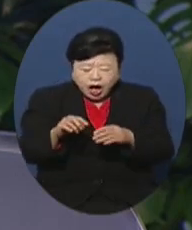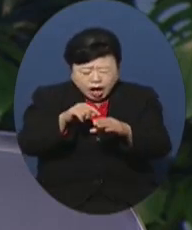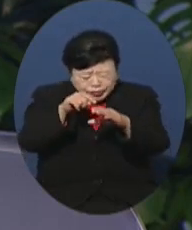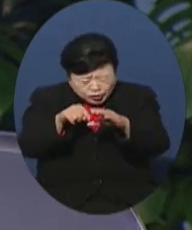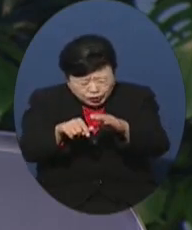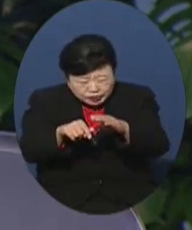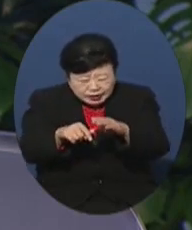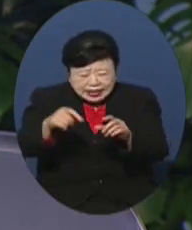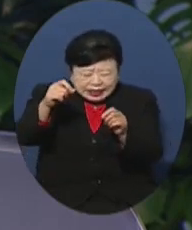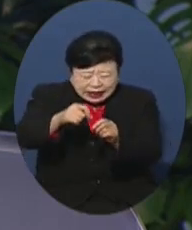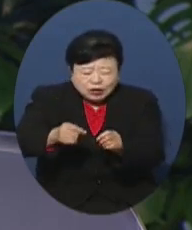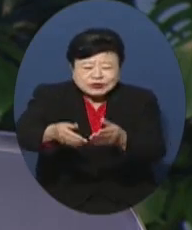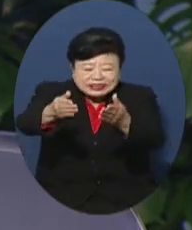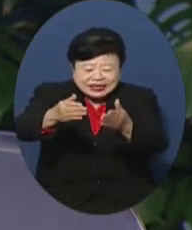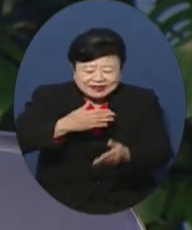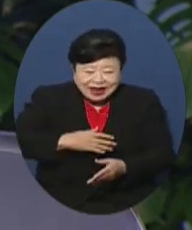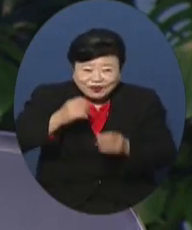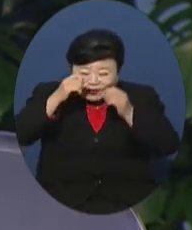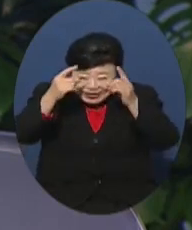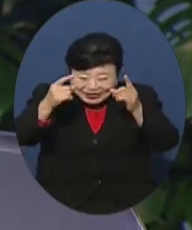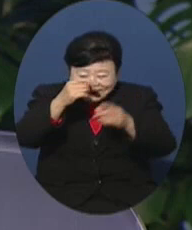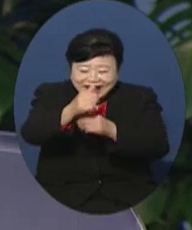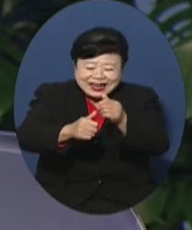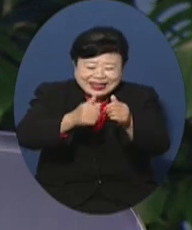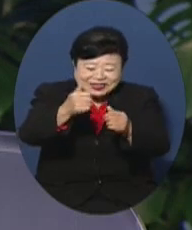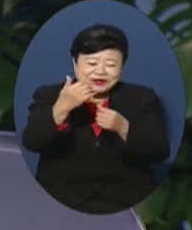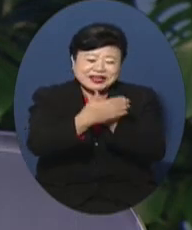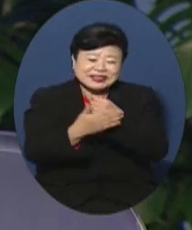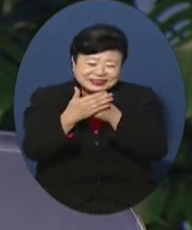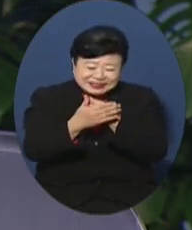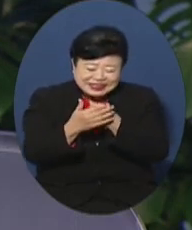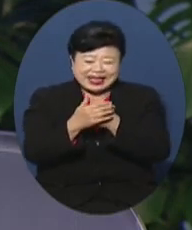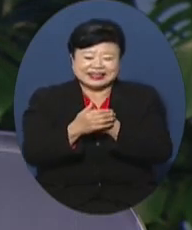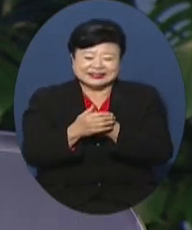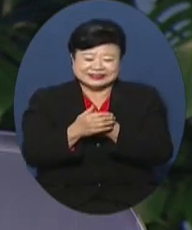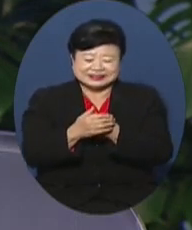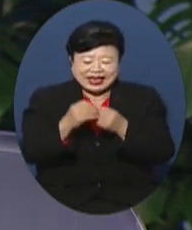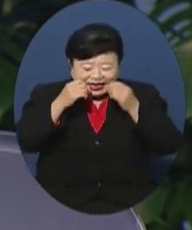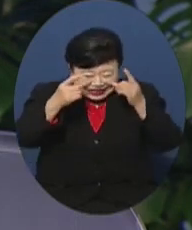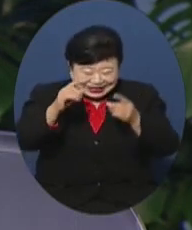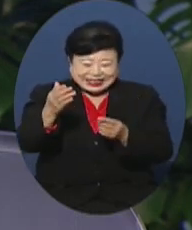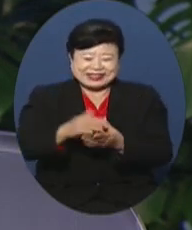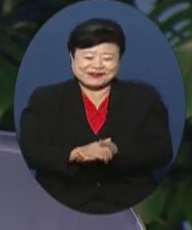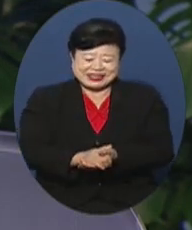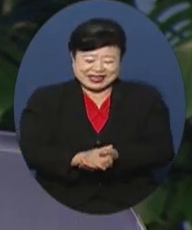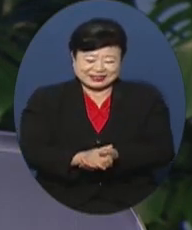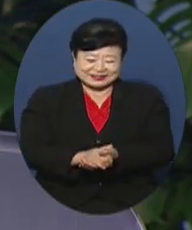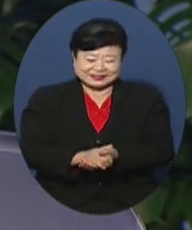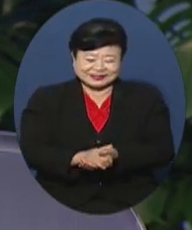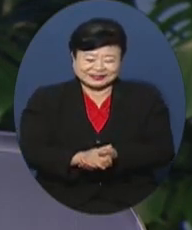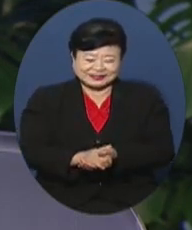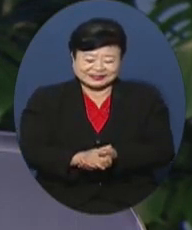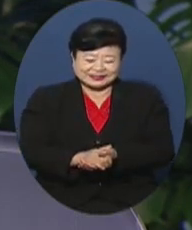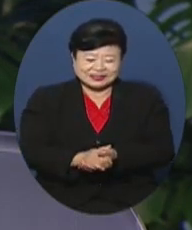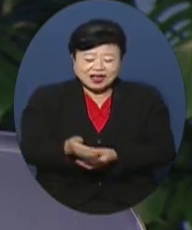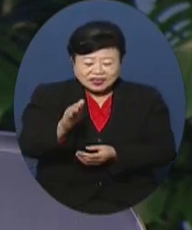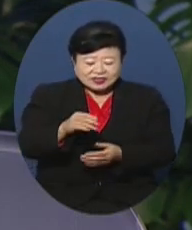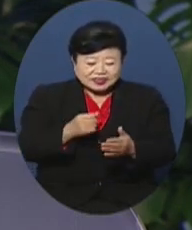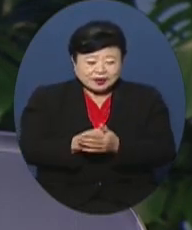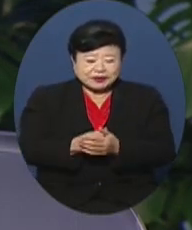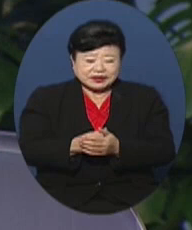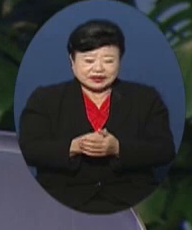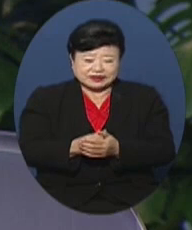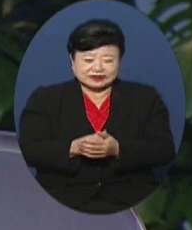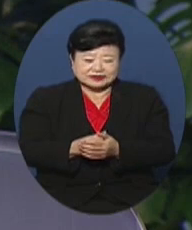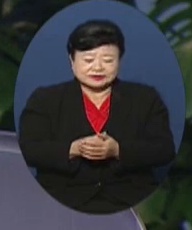곧 지름길입니다. 하나님의 은혜였다는 것은 깨닫게 되는 것입니다. 그러므로 은혜를